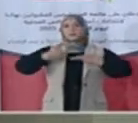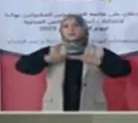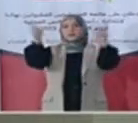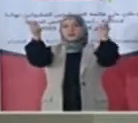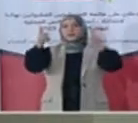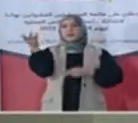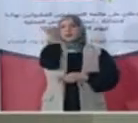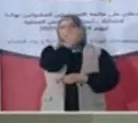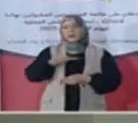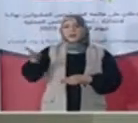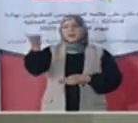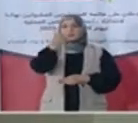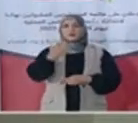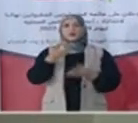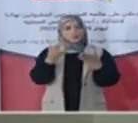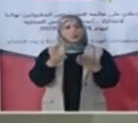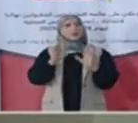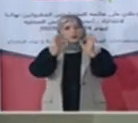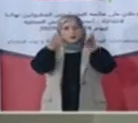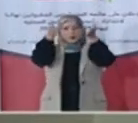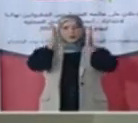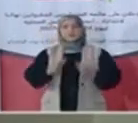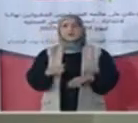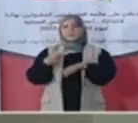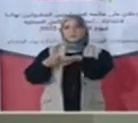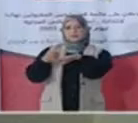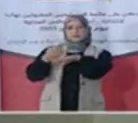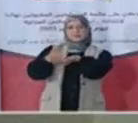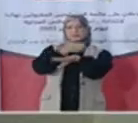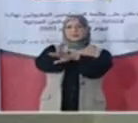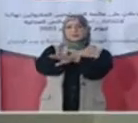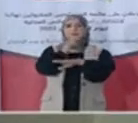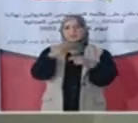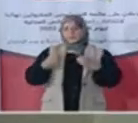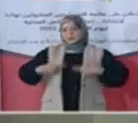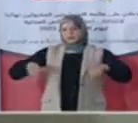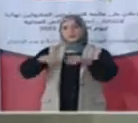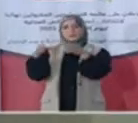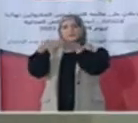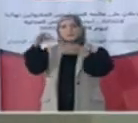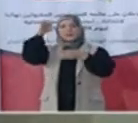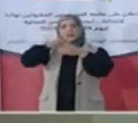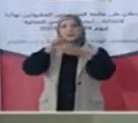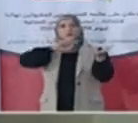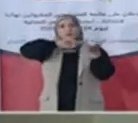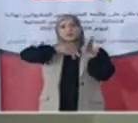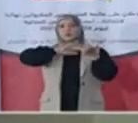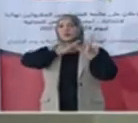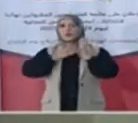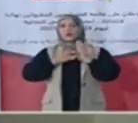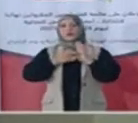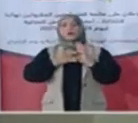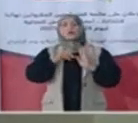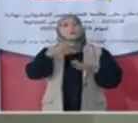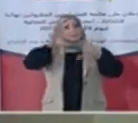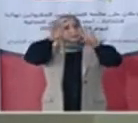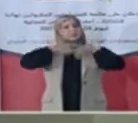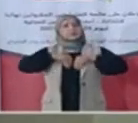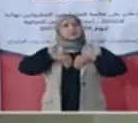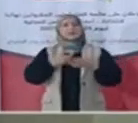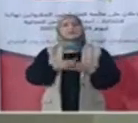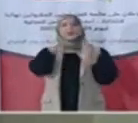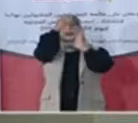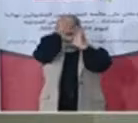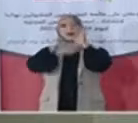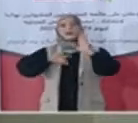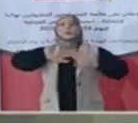للعموم، وهذا ما تم فعلا منذ قليل حيث التأم مجلس الهيئة وصادق بإجماع أعضائه على